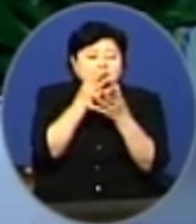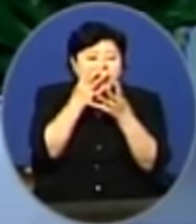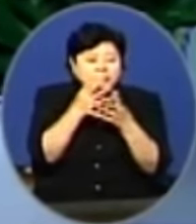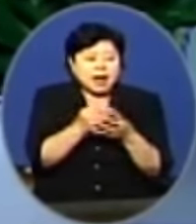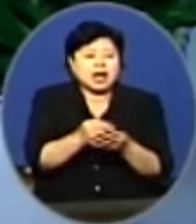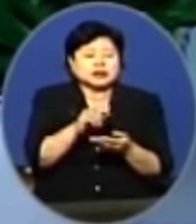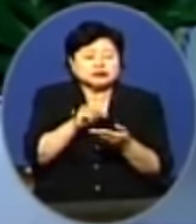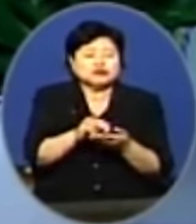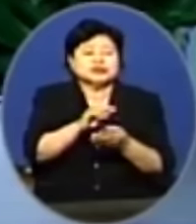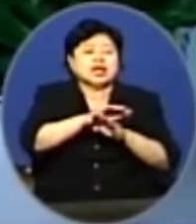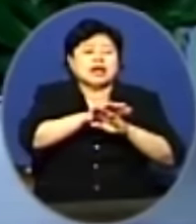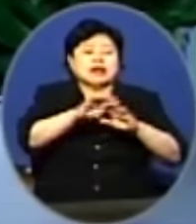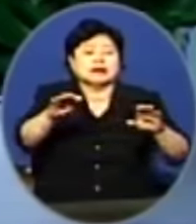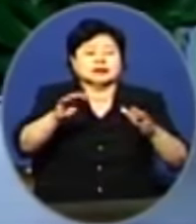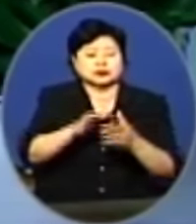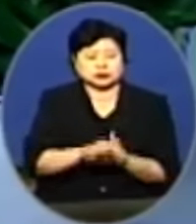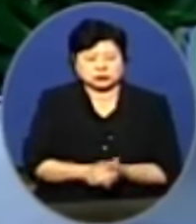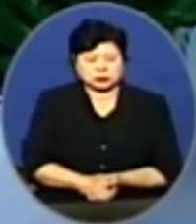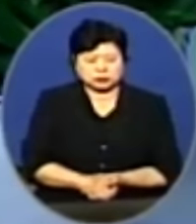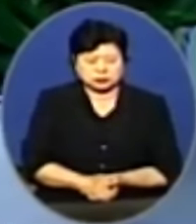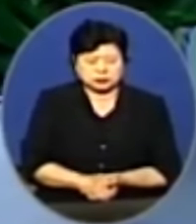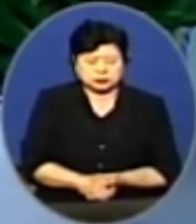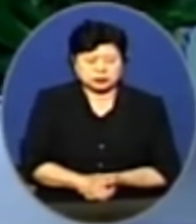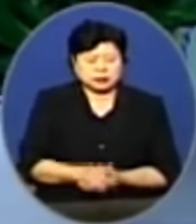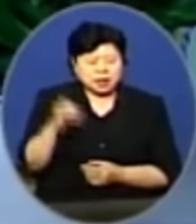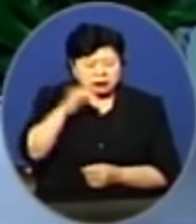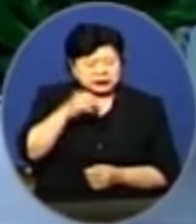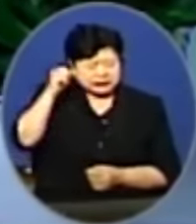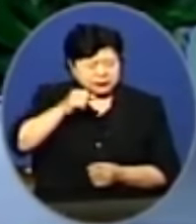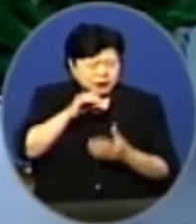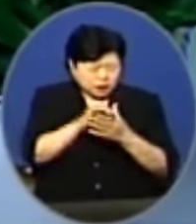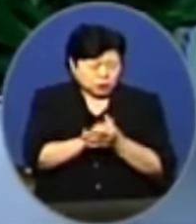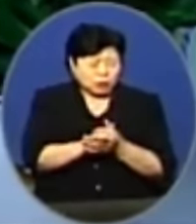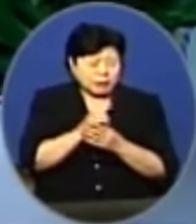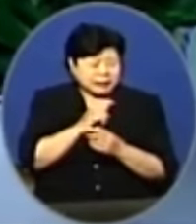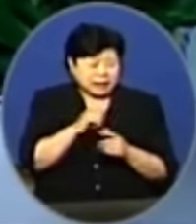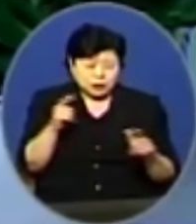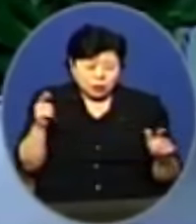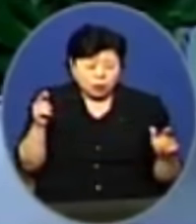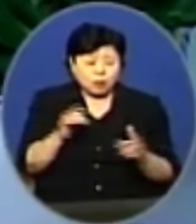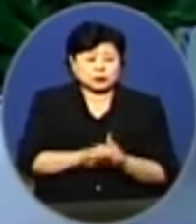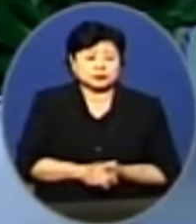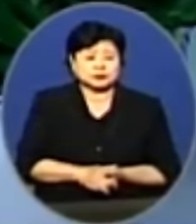많은 문제를 해결해 주었어요. 그냥 새벽기도,